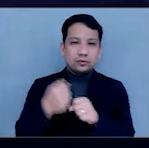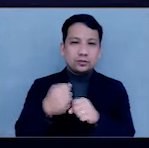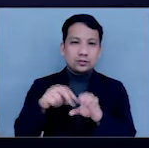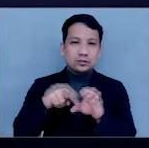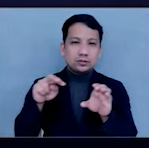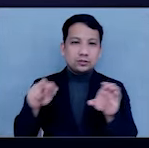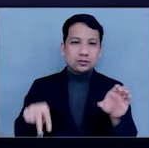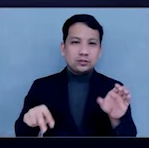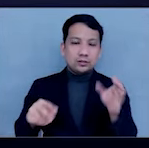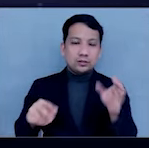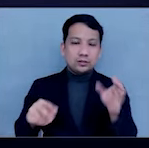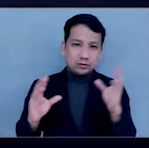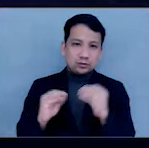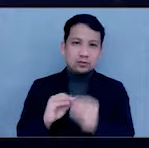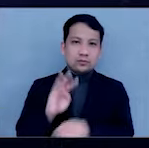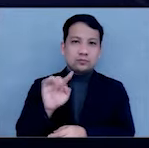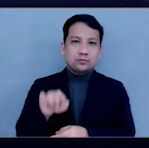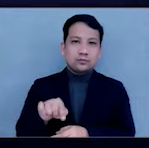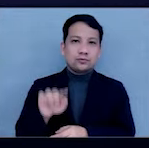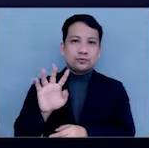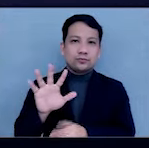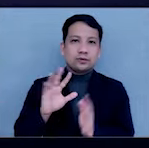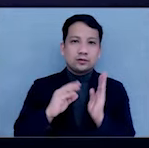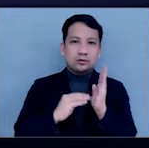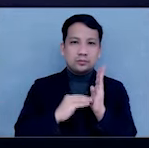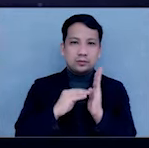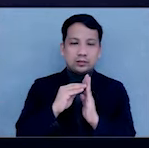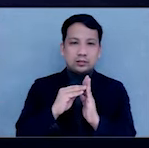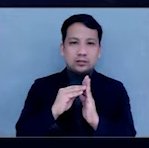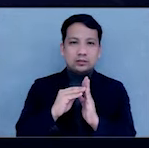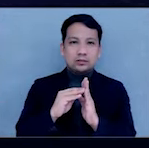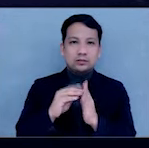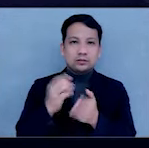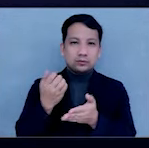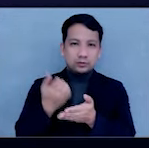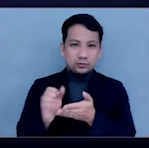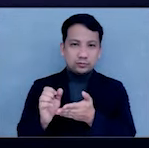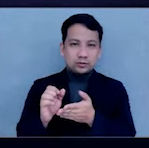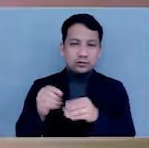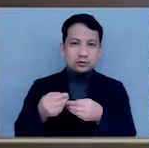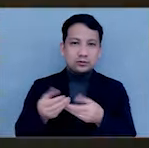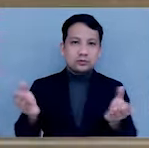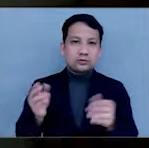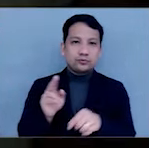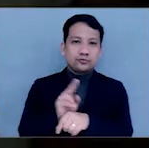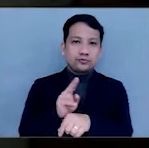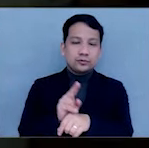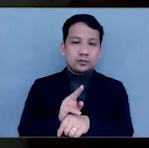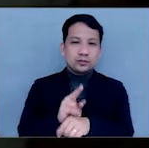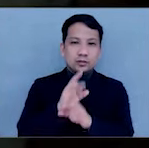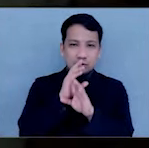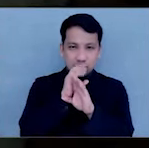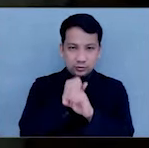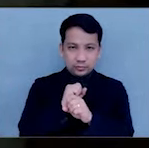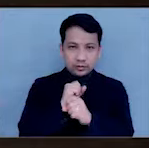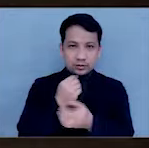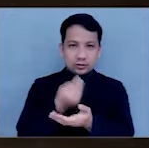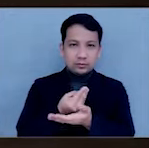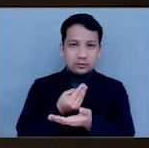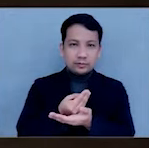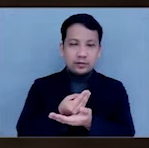Duterte, 4.5 billion pesos ang ginasta niyang confidential at intel funds. Ang malaking halaga ng intel